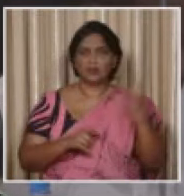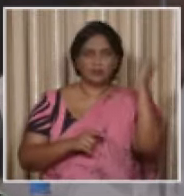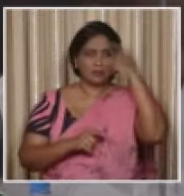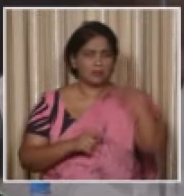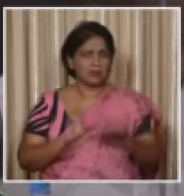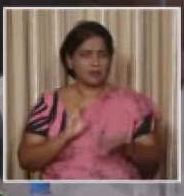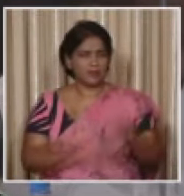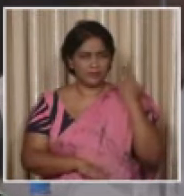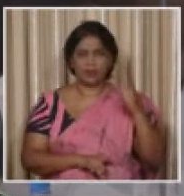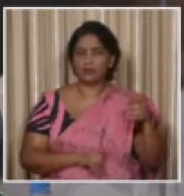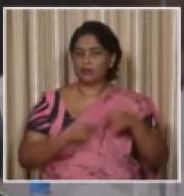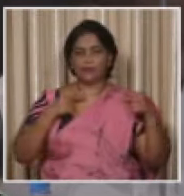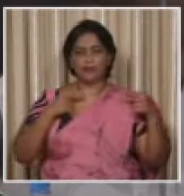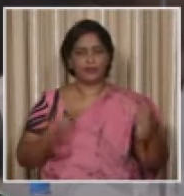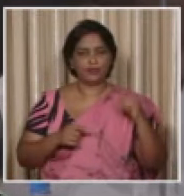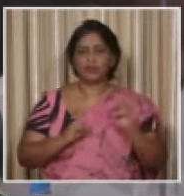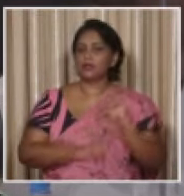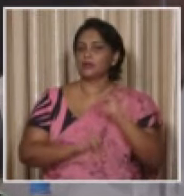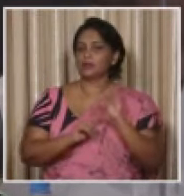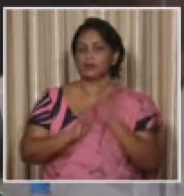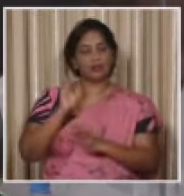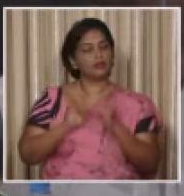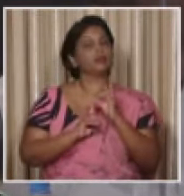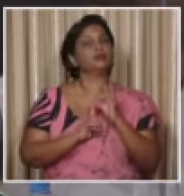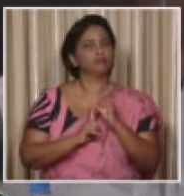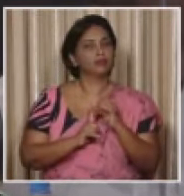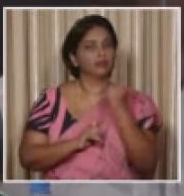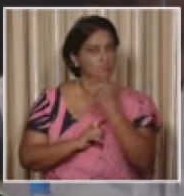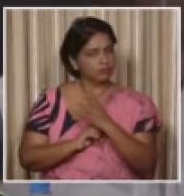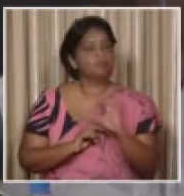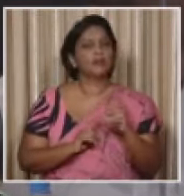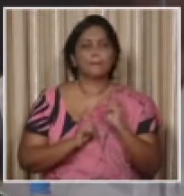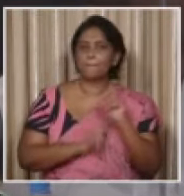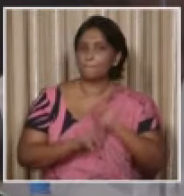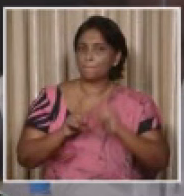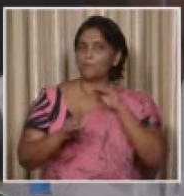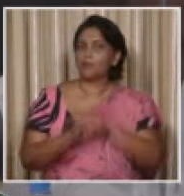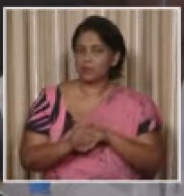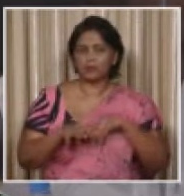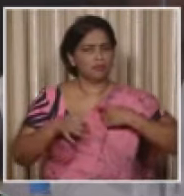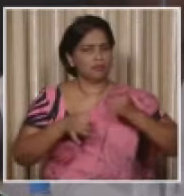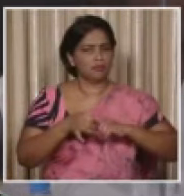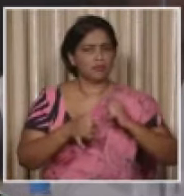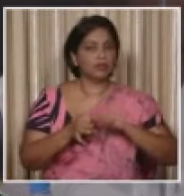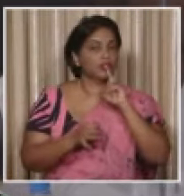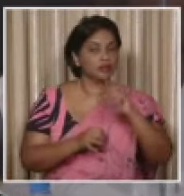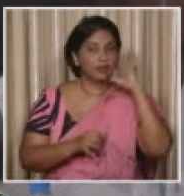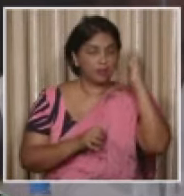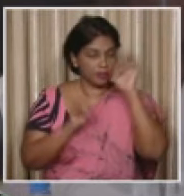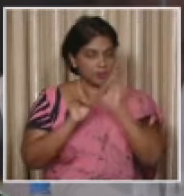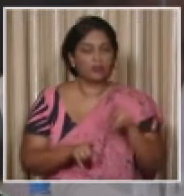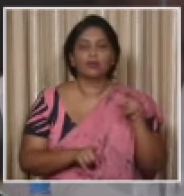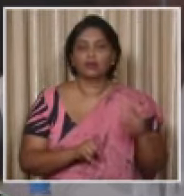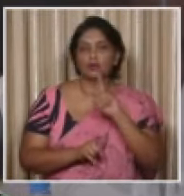වැඩි කර ගැනීමට විරෝධය පළ කරමින් පාර්ලිමේන්තු මන්ත්‍රීවරු කීප දෙනෙකුම පාර්ලිමේන්තුව තුළ මෙම ප්‍රශ්නය මතු කිරීමේ ප්‍රතිඵලයක් ලෙස